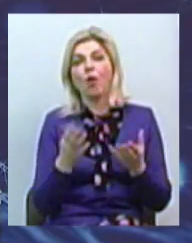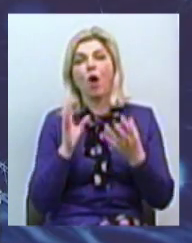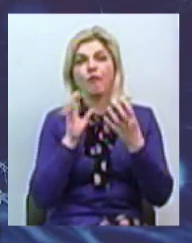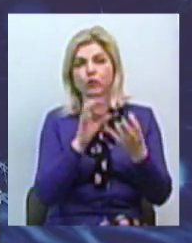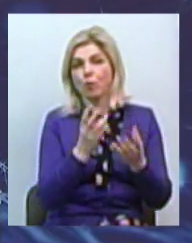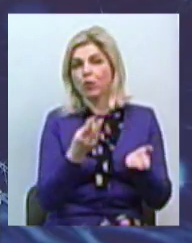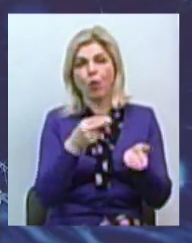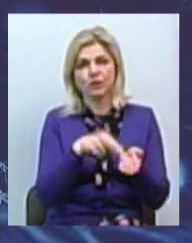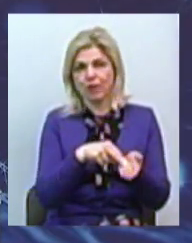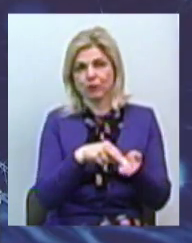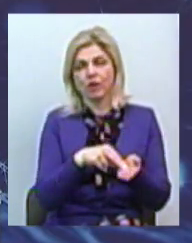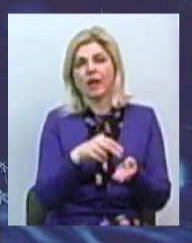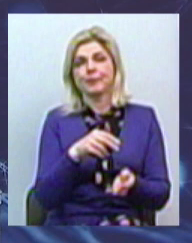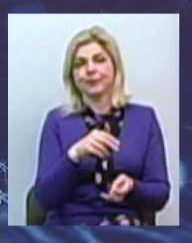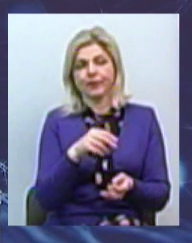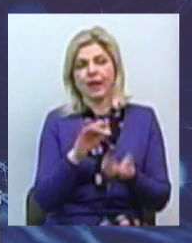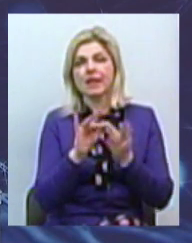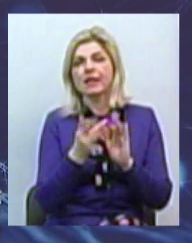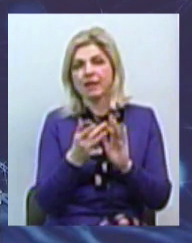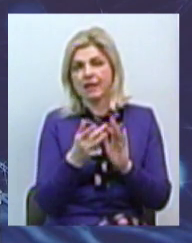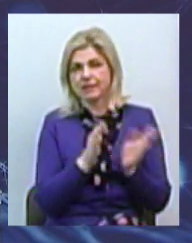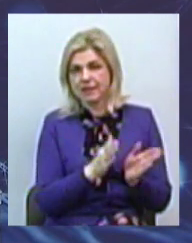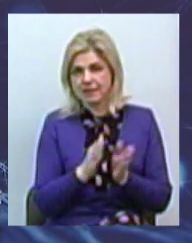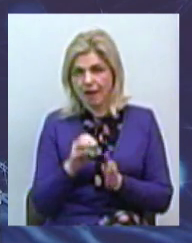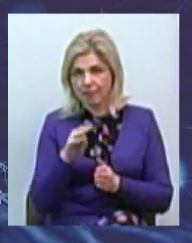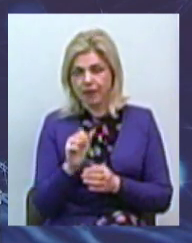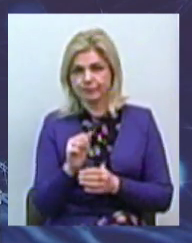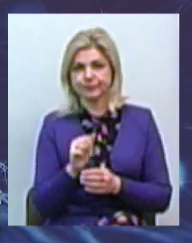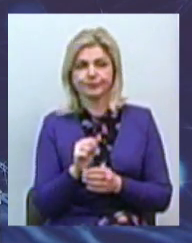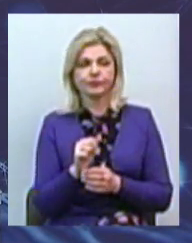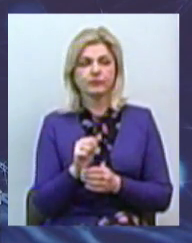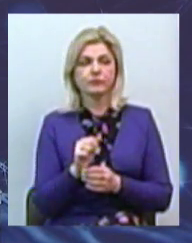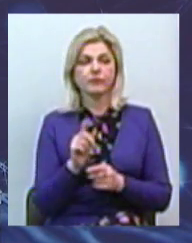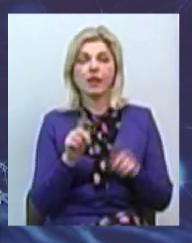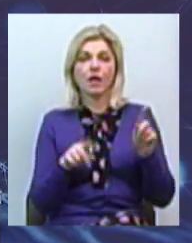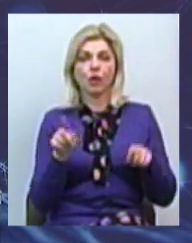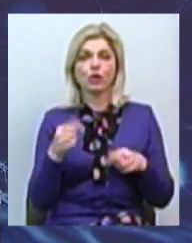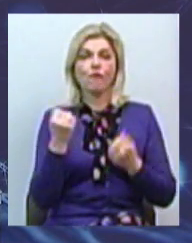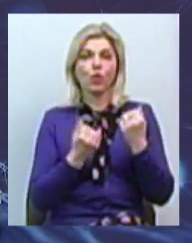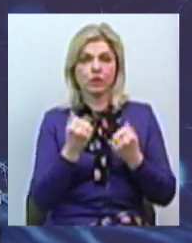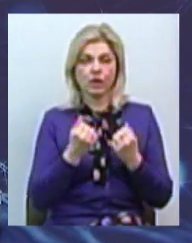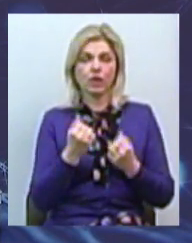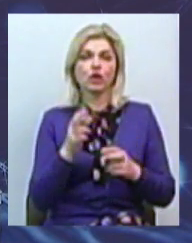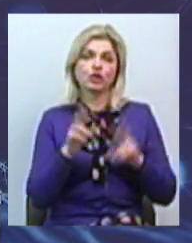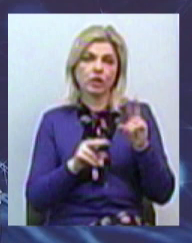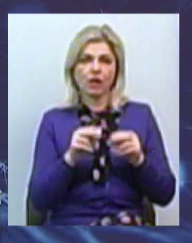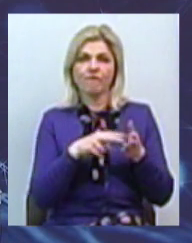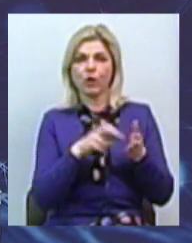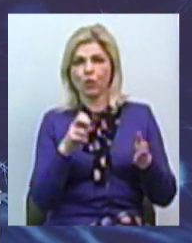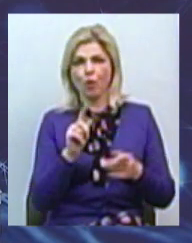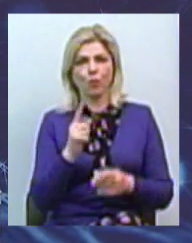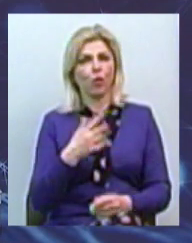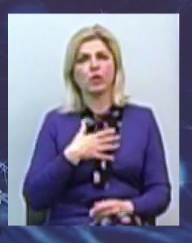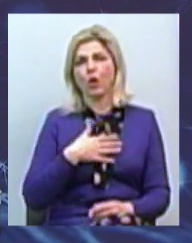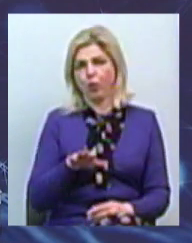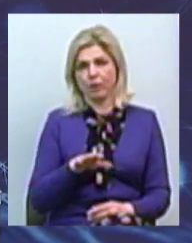чи встановлено, але там примусово вимкнено GPS-трекер. Бо деякі водії вважають за потрібне їх вимикати, бо вони не